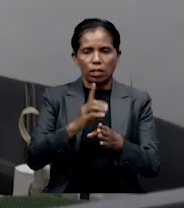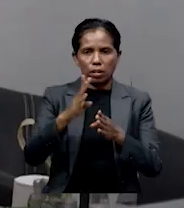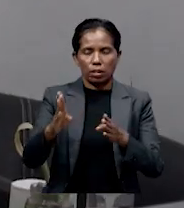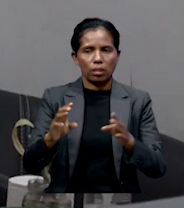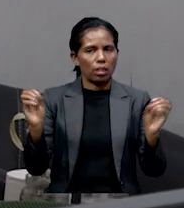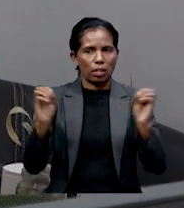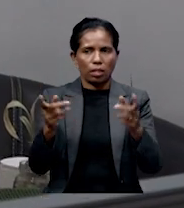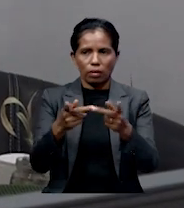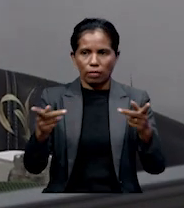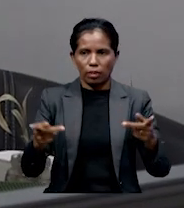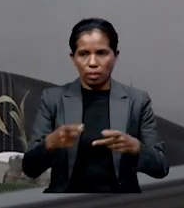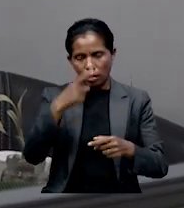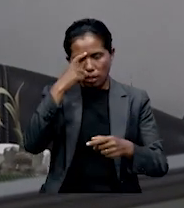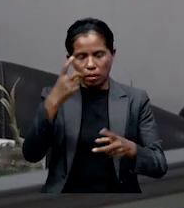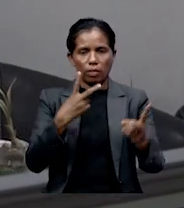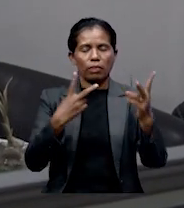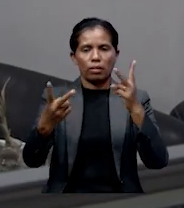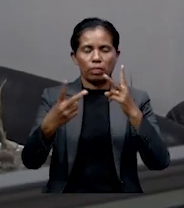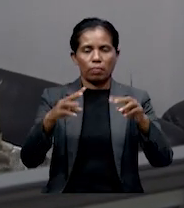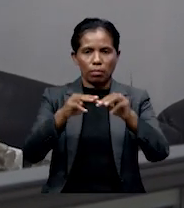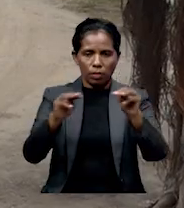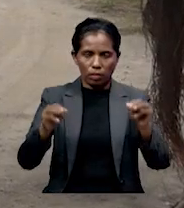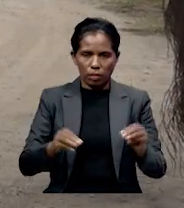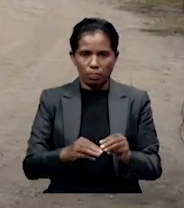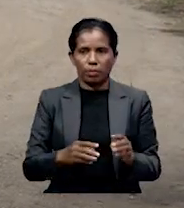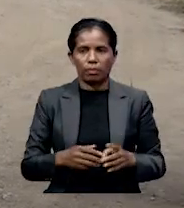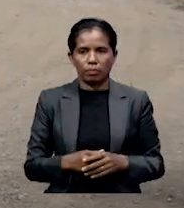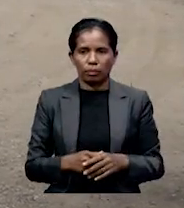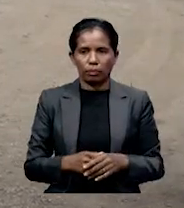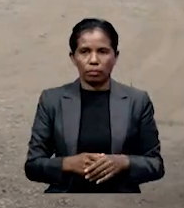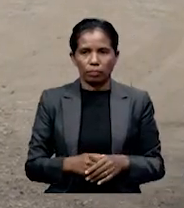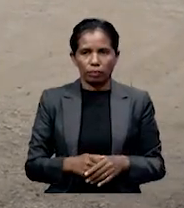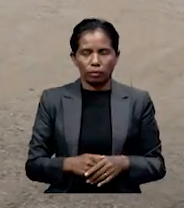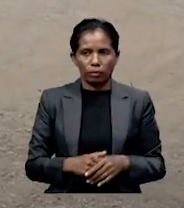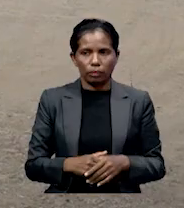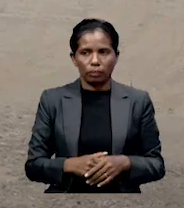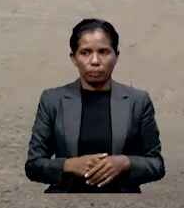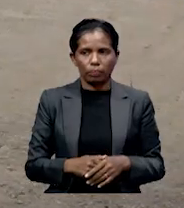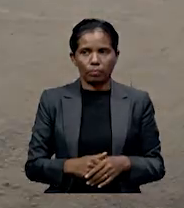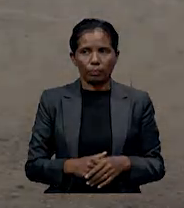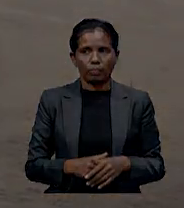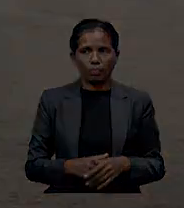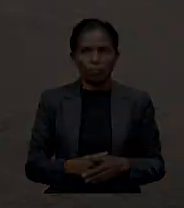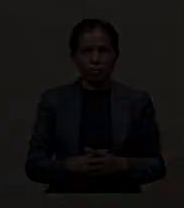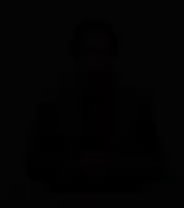la Fatin tamba viagem hela ba município João Carlos Tomé da Silva Gemini.